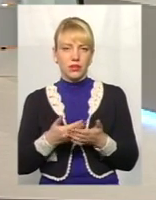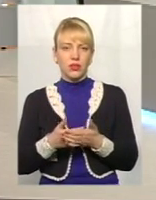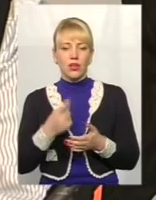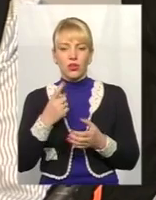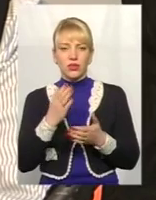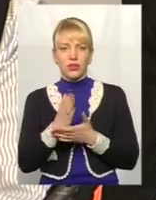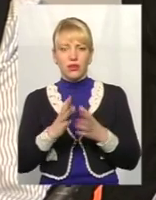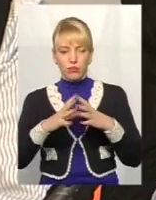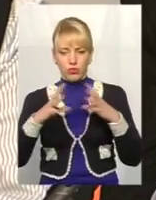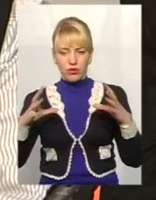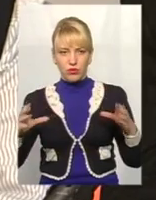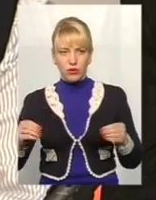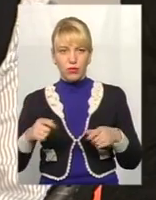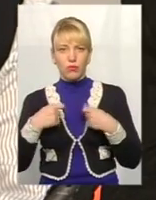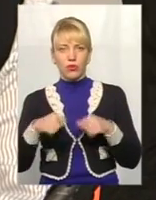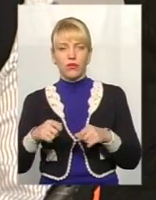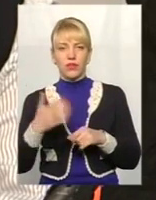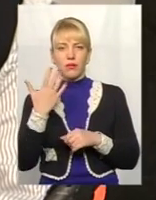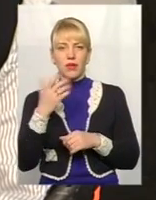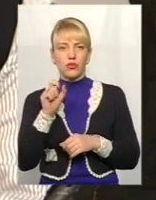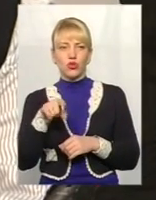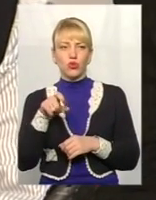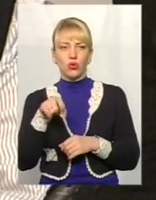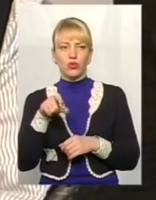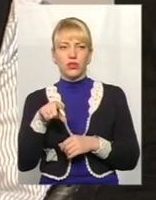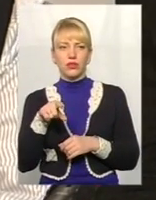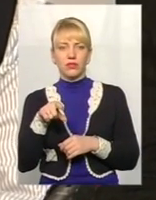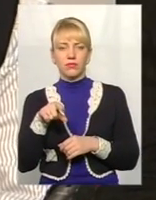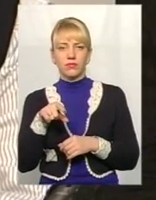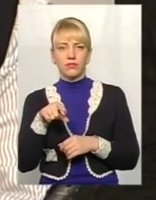буханку хліба продавали за 5 золотих,